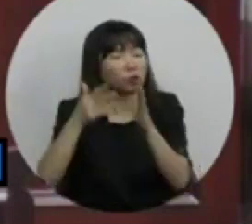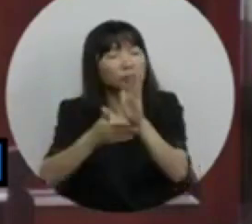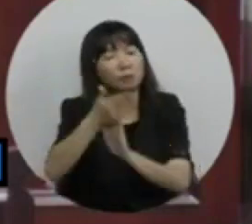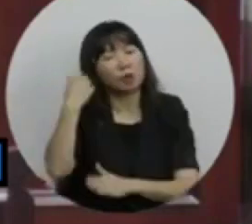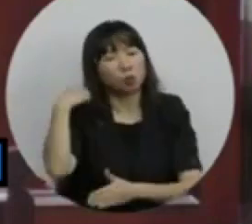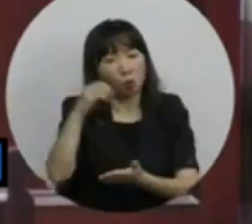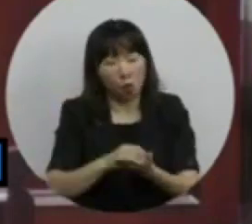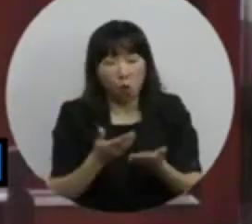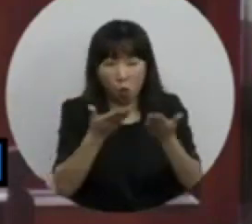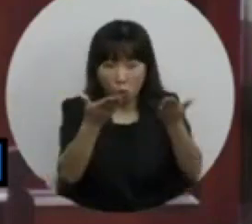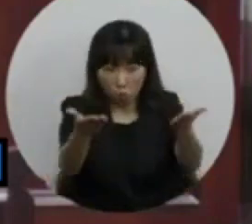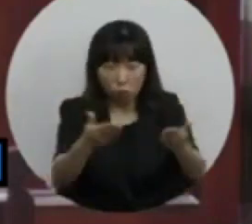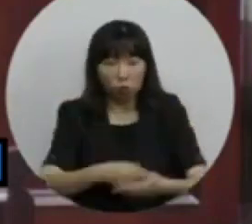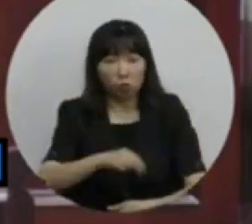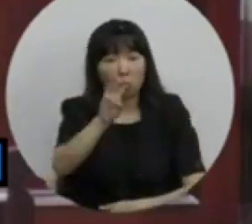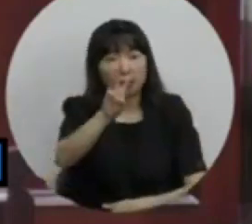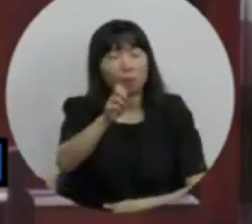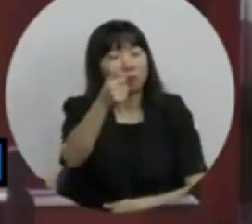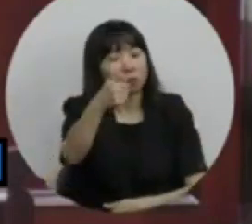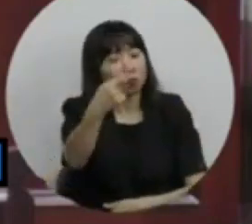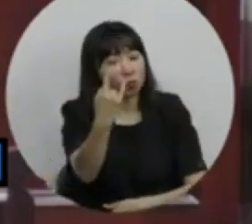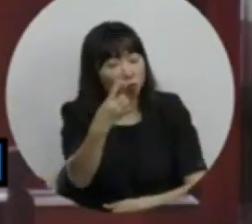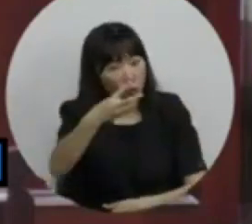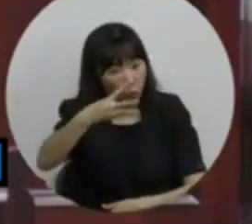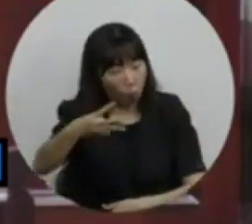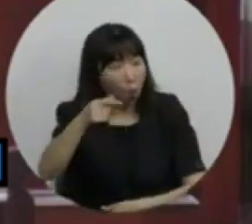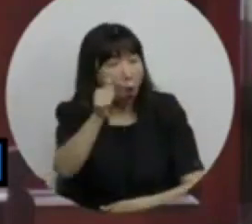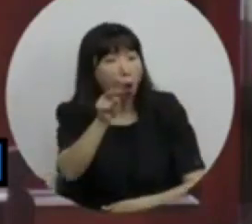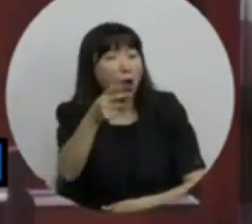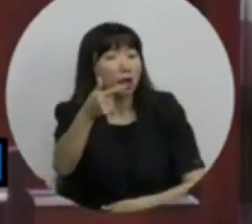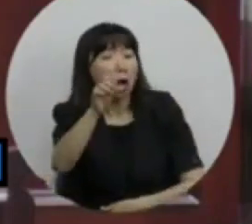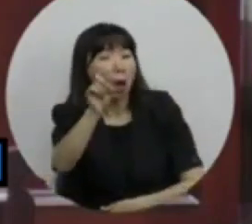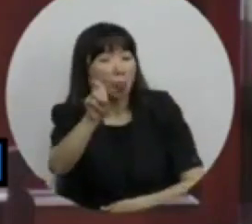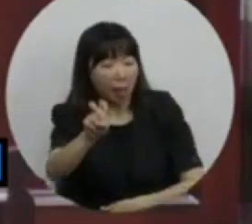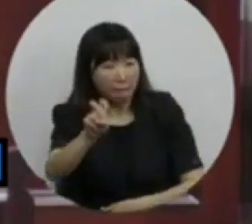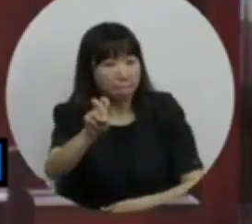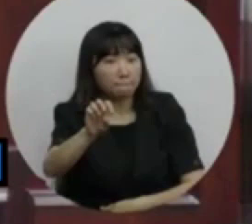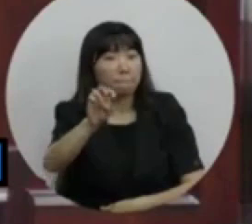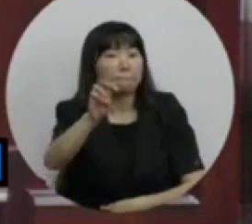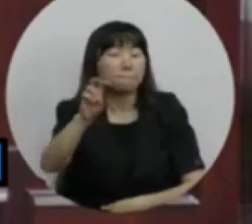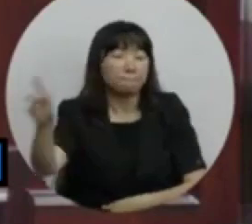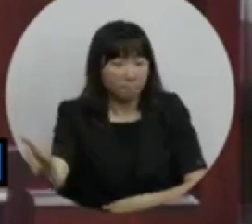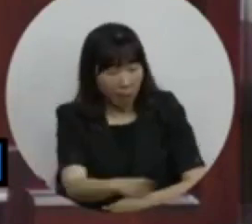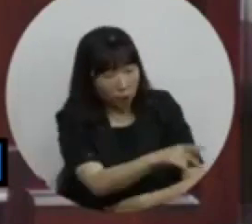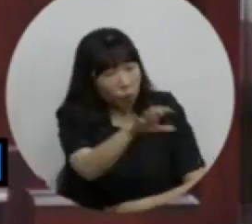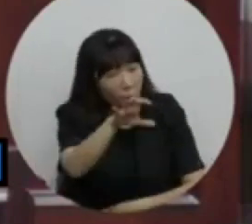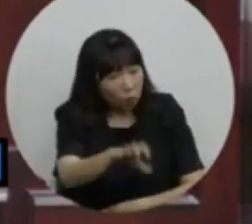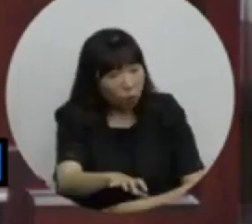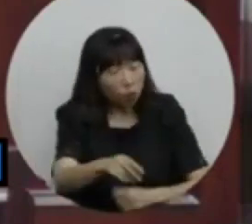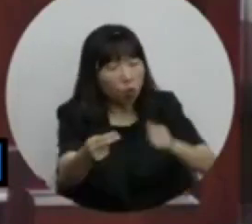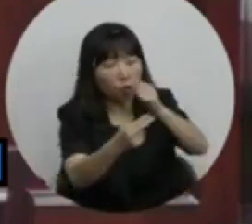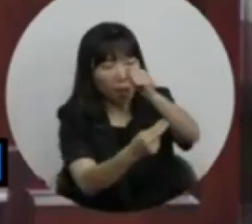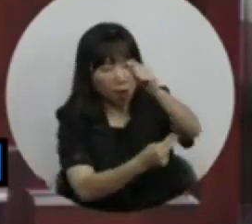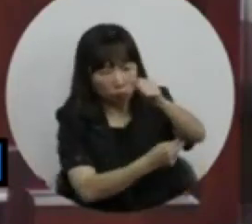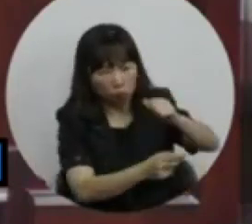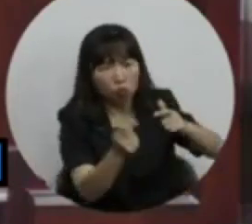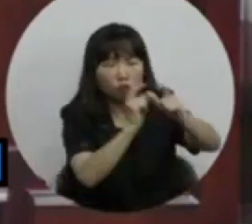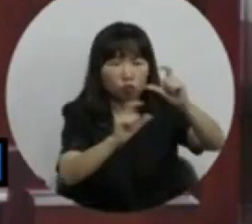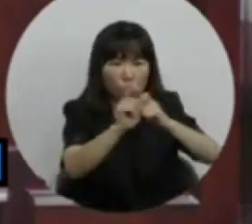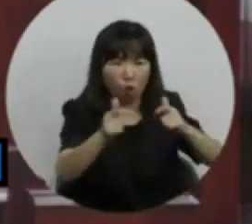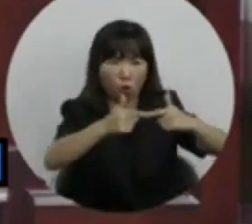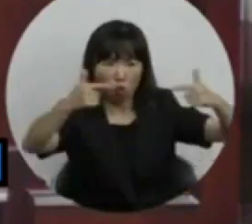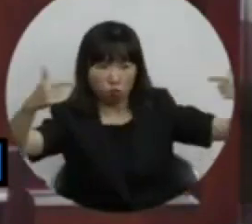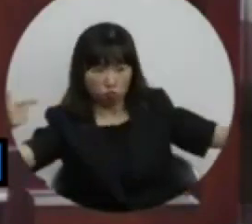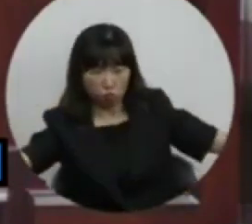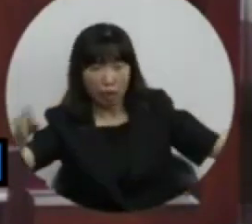현재 36홀로 운영 중인 현암 파크 골프장을 세종대교 하단부까지 27호를